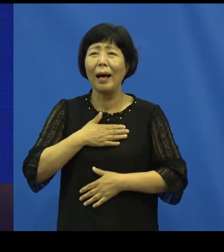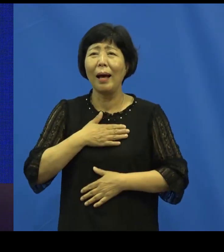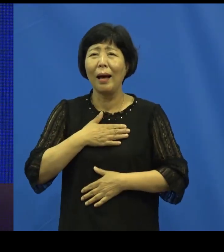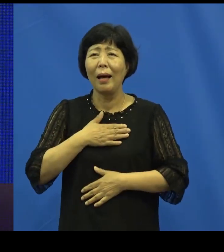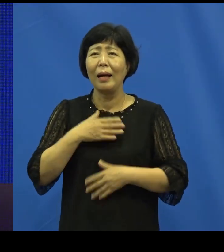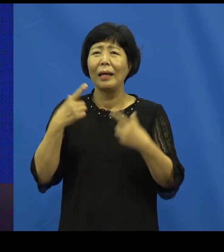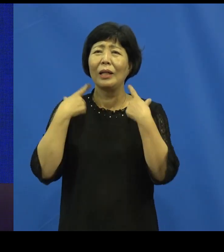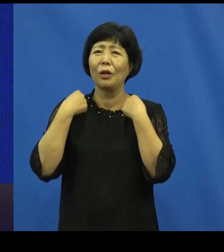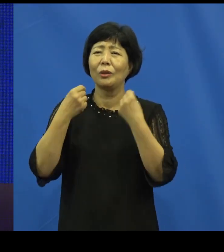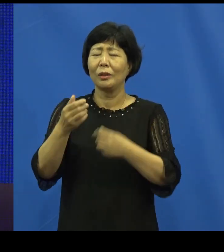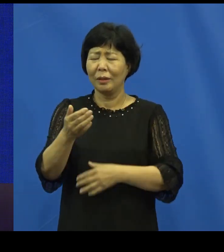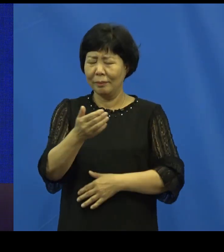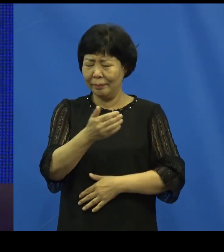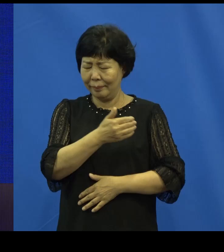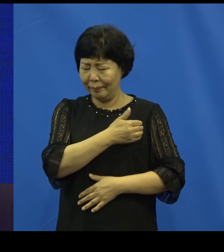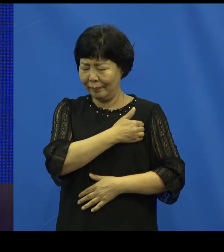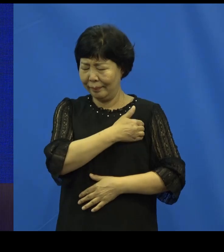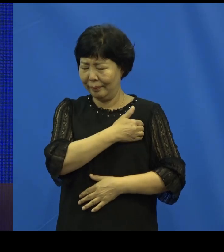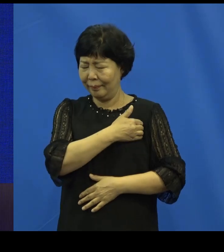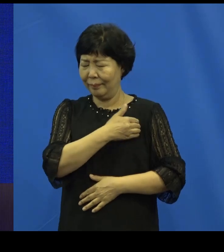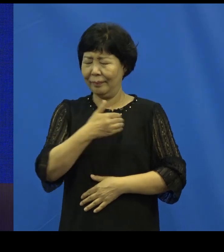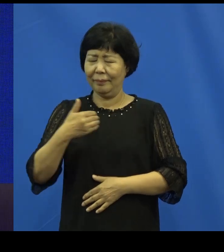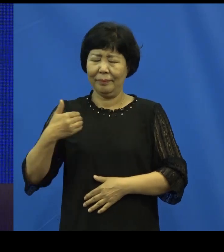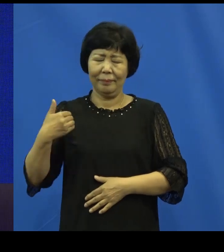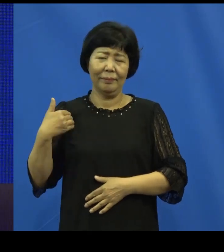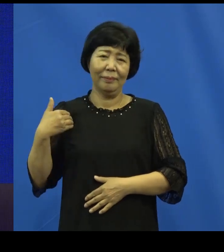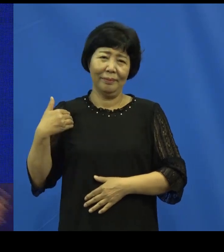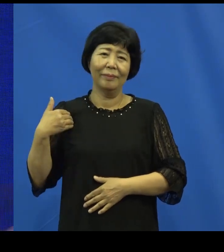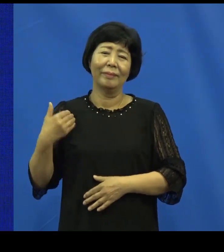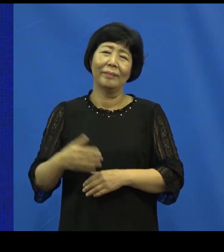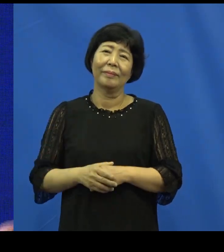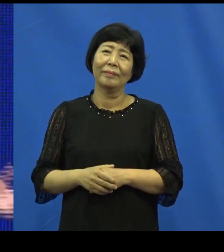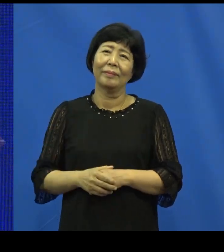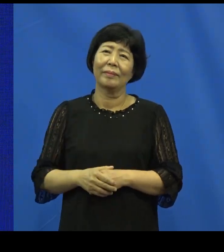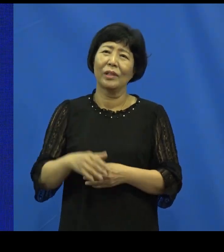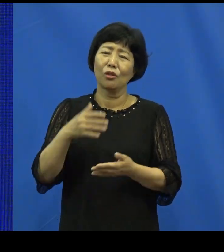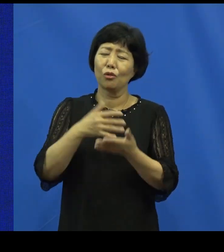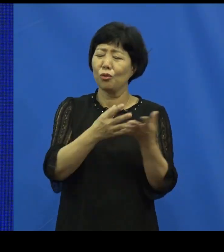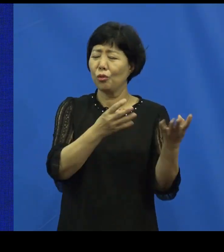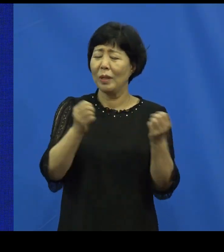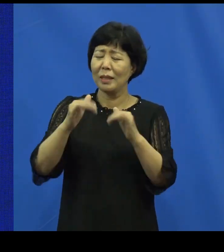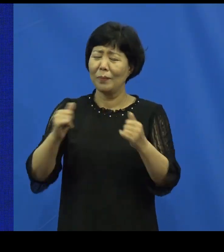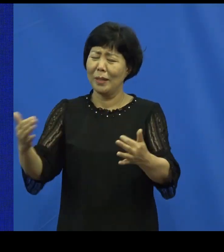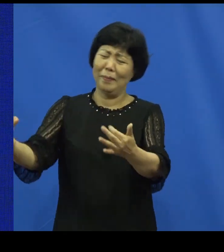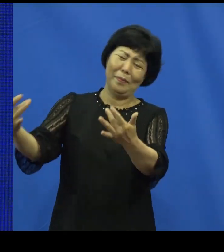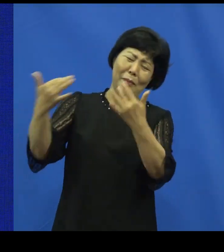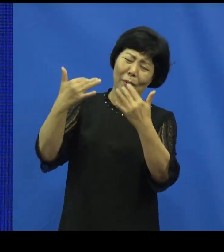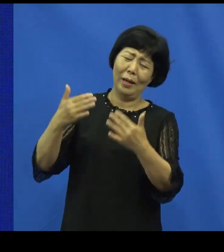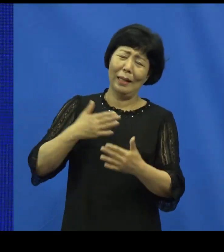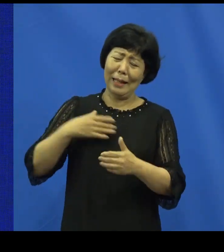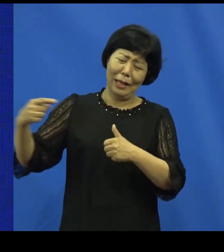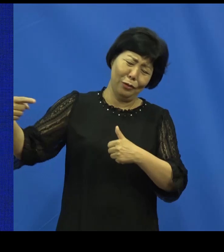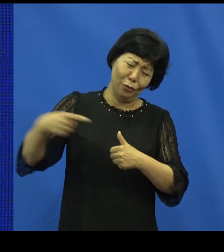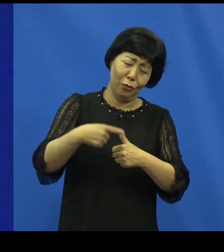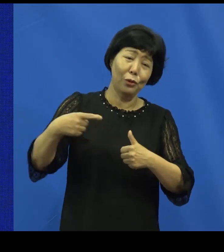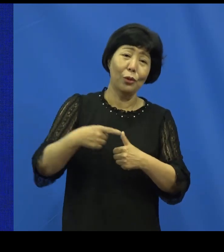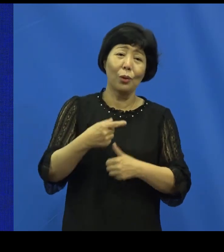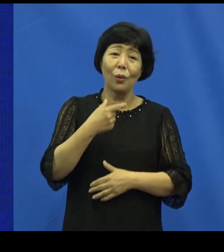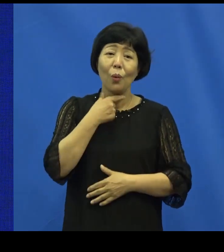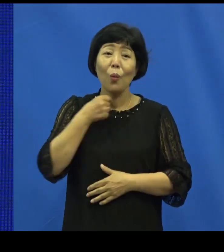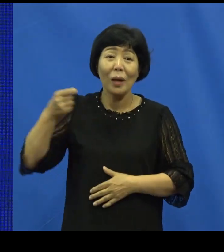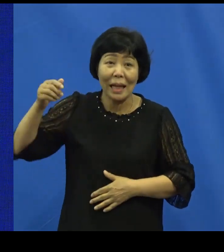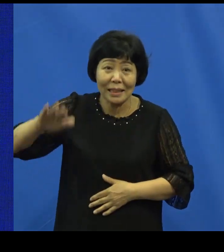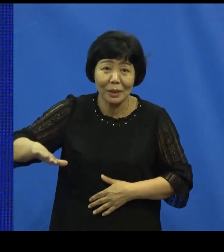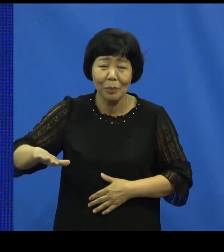태연하리로다. 여러분, 다윗의 모습이요, 나는 여전히 태연해요. 수많은 사람들이 달려든다 할지라도 나는 조금 흔들리지 않는다.